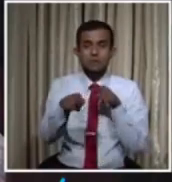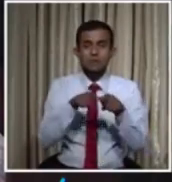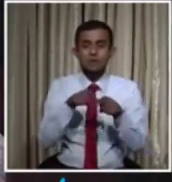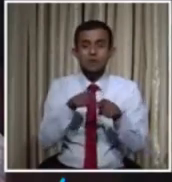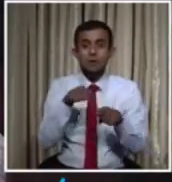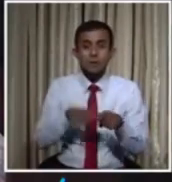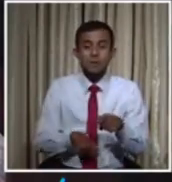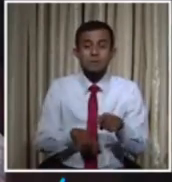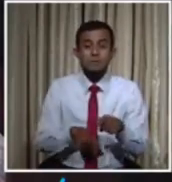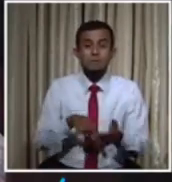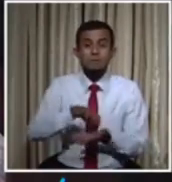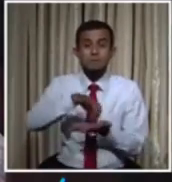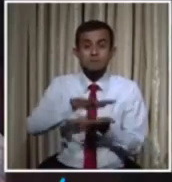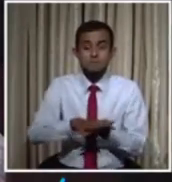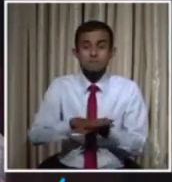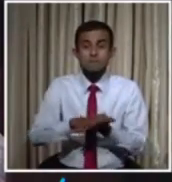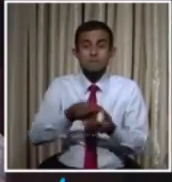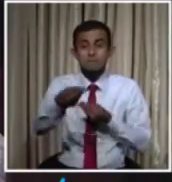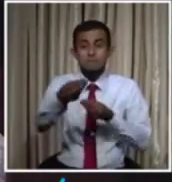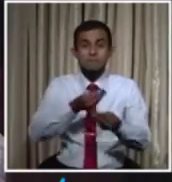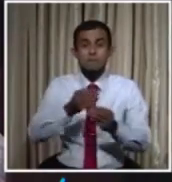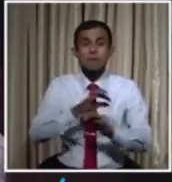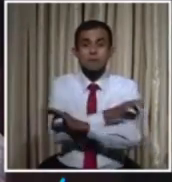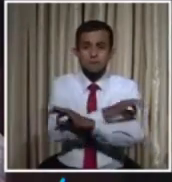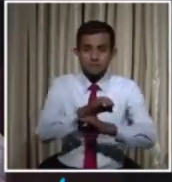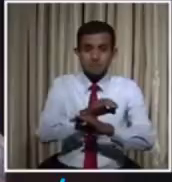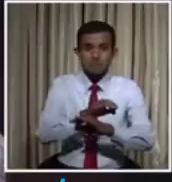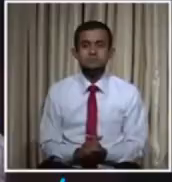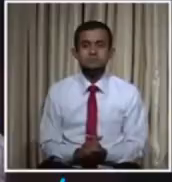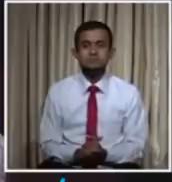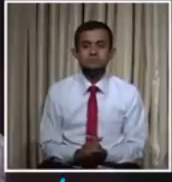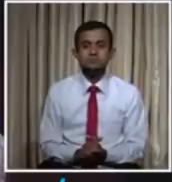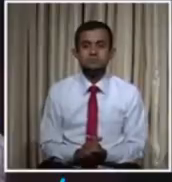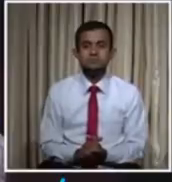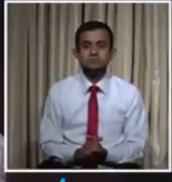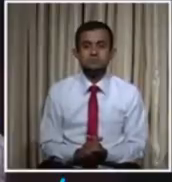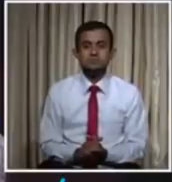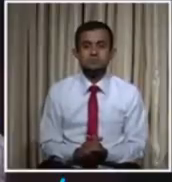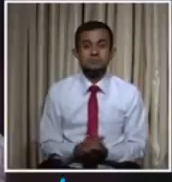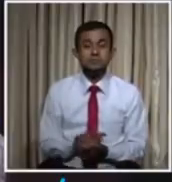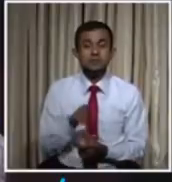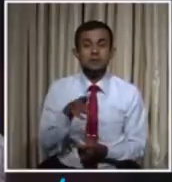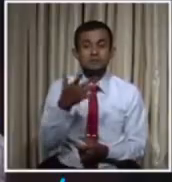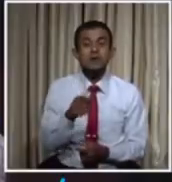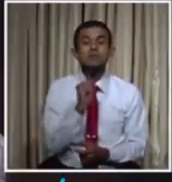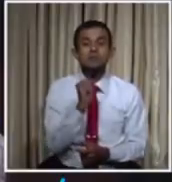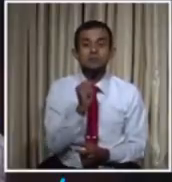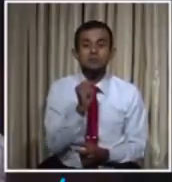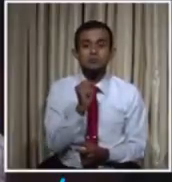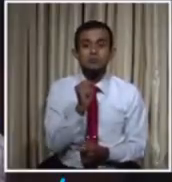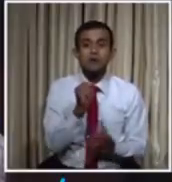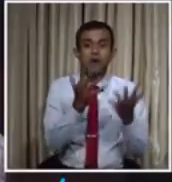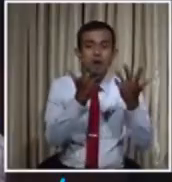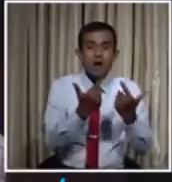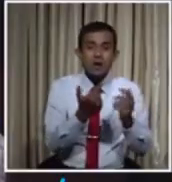මේ ෆික්ස්ඩ් එක්ස්චේන්ජ් රේට් ක්‍රමවේදය එක හරියන්නේ නැහැ එයින් සිදුවෙනවා නම් සිදුවෙන්නේ සංඛ්‍යාලයකන